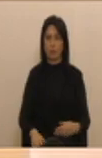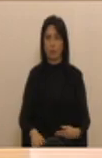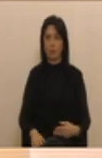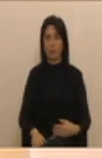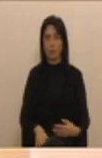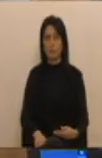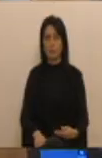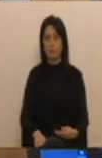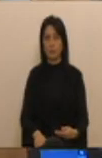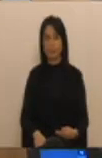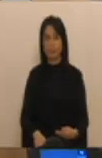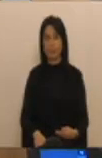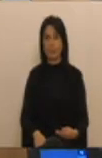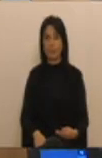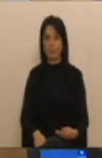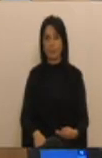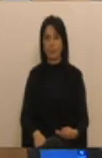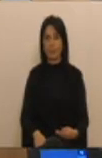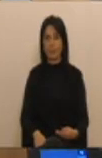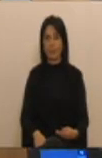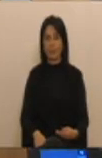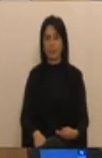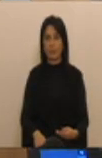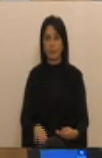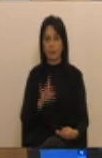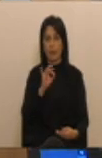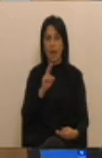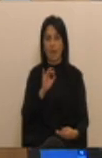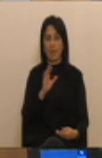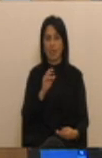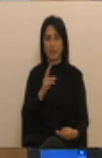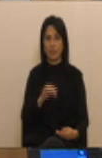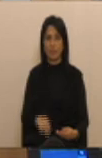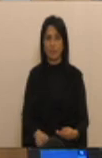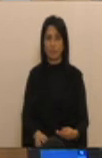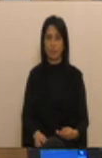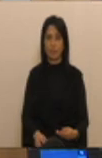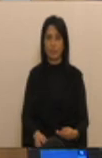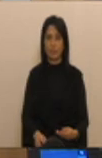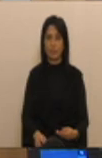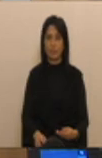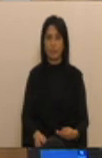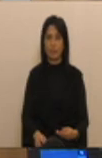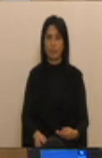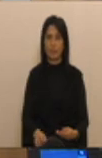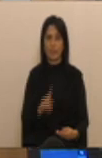ყურადღებისთვის. მოგოთ ალექსანდრე რაქუიაშვილი, შემდეგ ირაკლი ზარქუა.